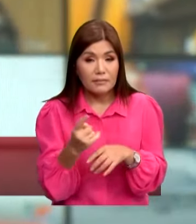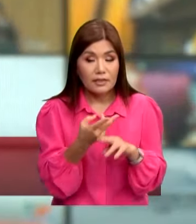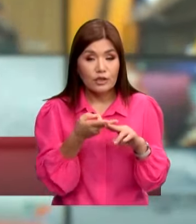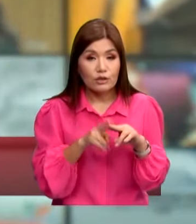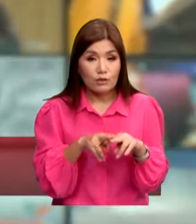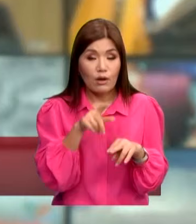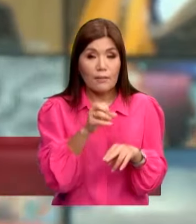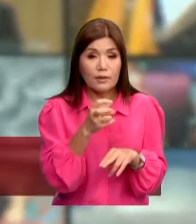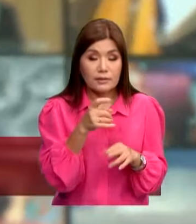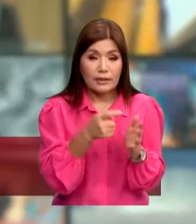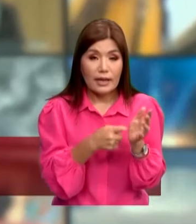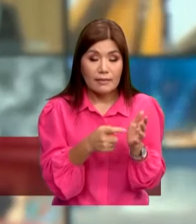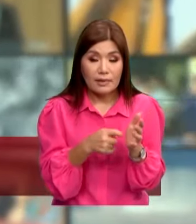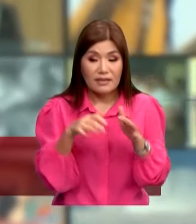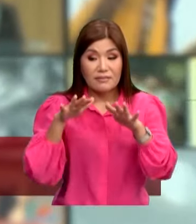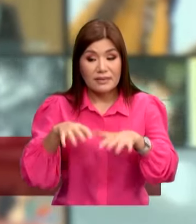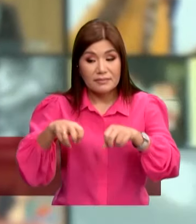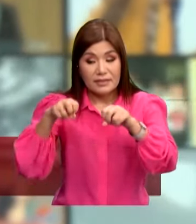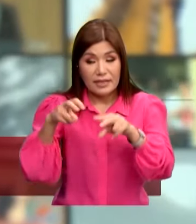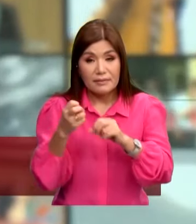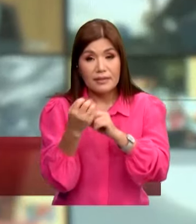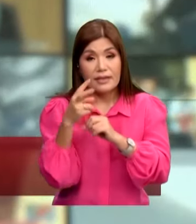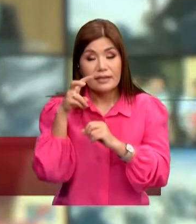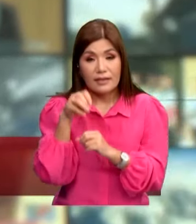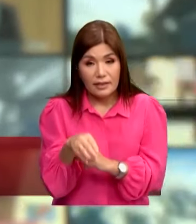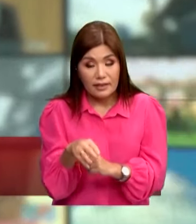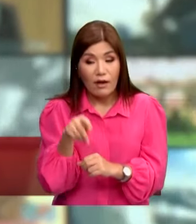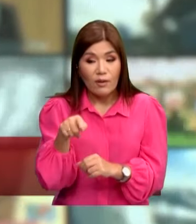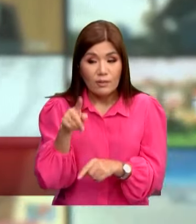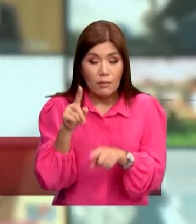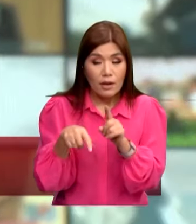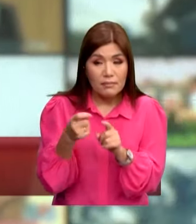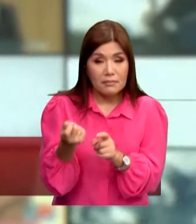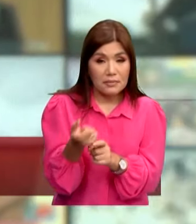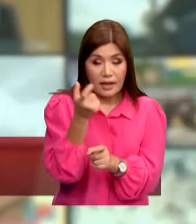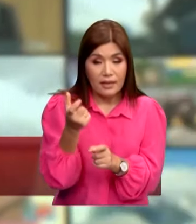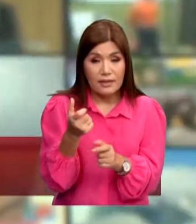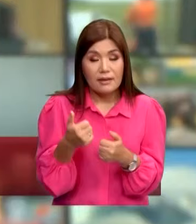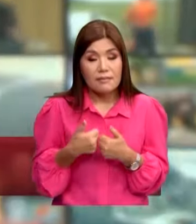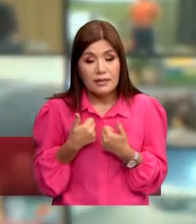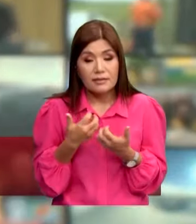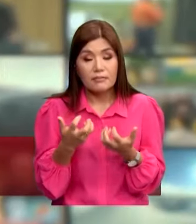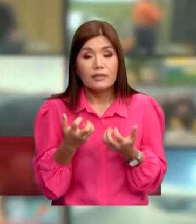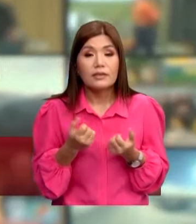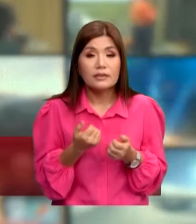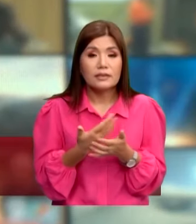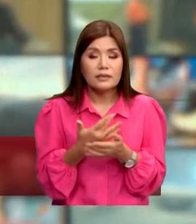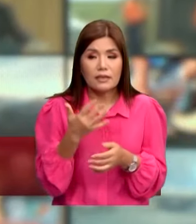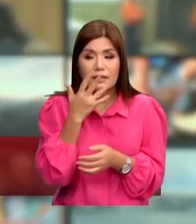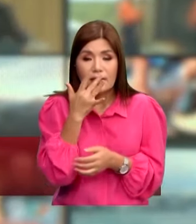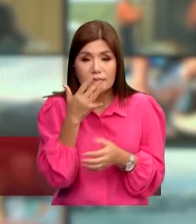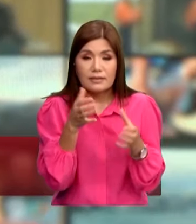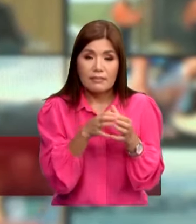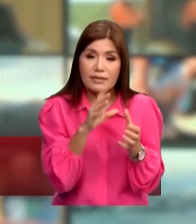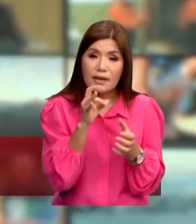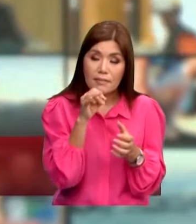тигров в карагандинском питомнике за последние 15 лет. Редких животных в свою коллекцию пытались заполучить сразу несколько иностранных